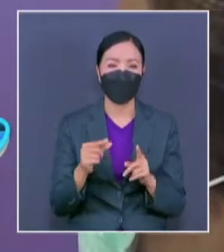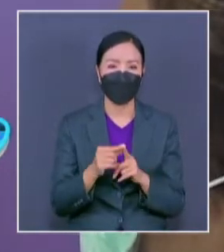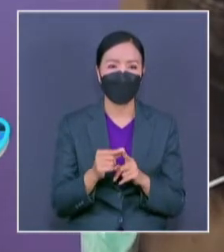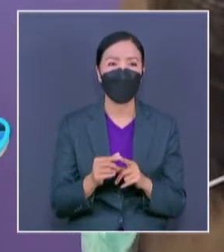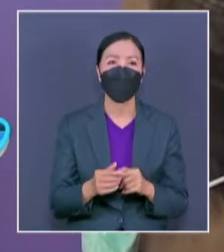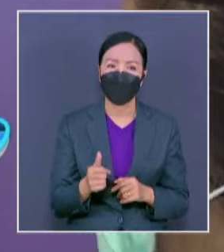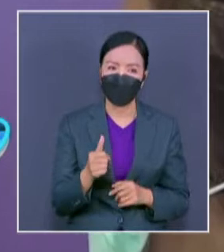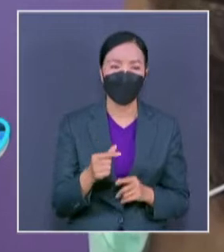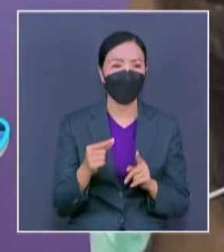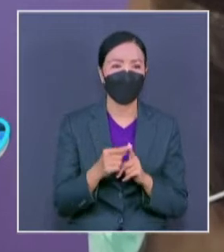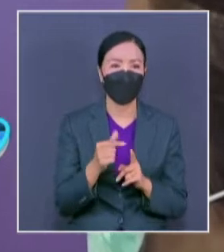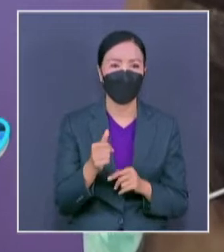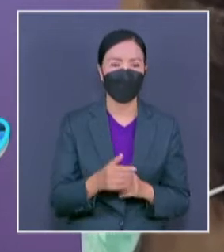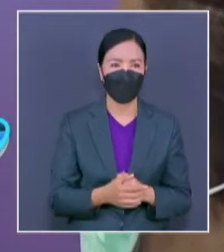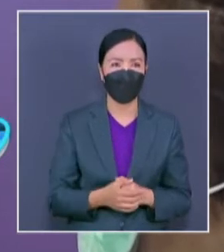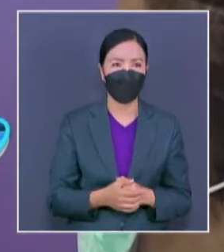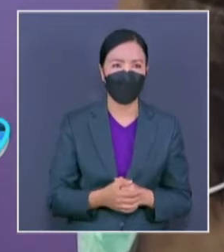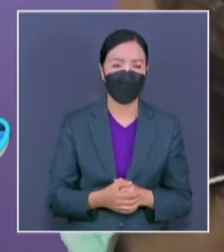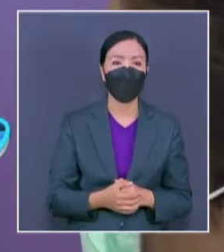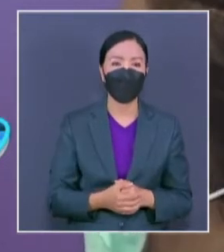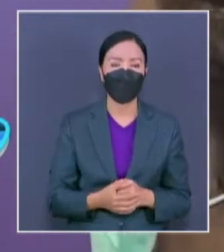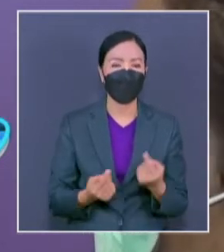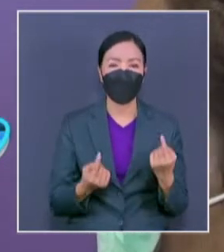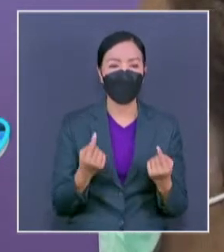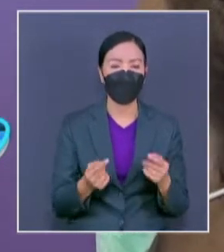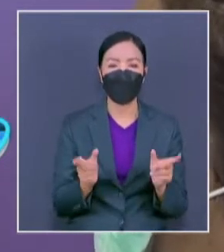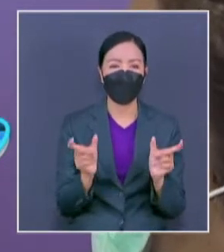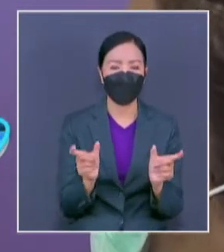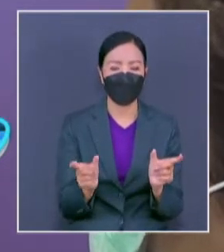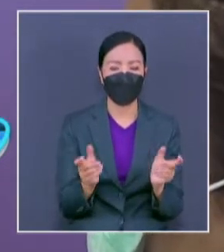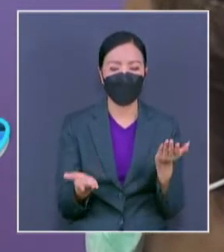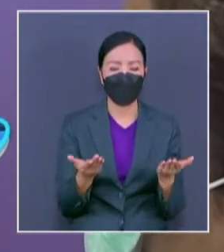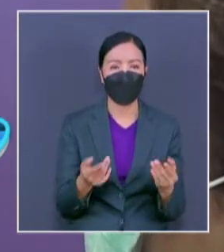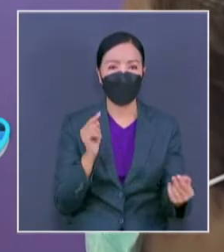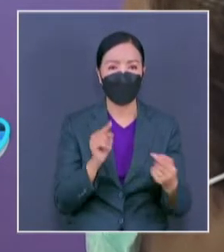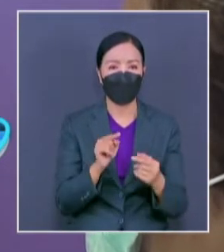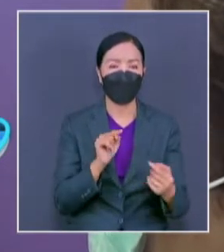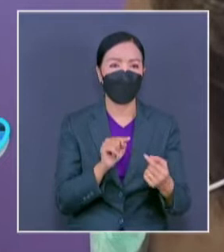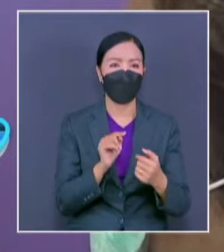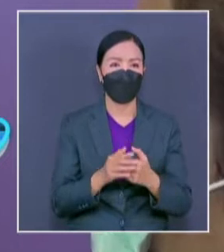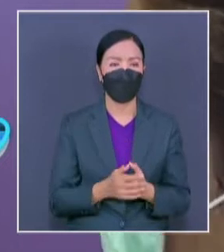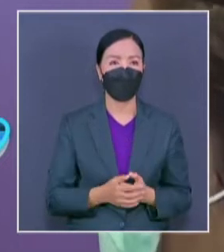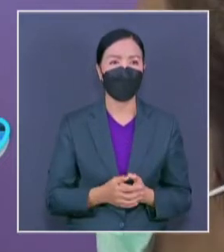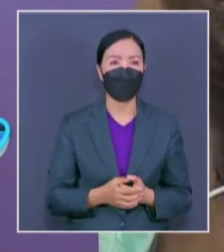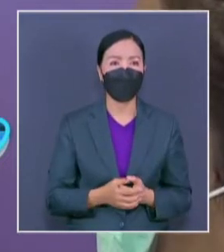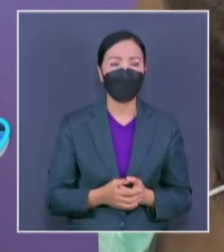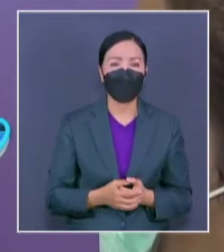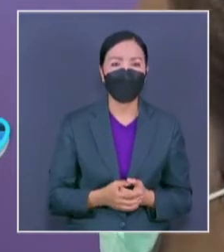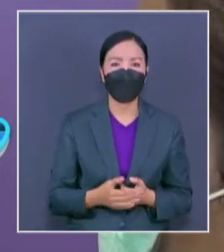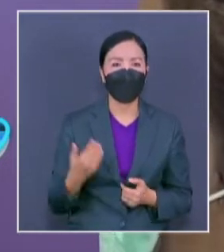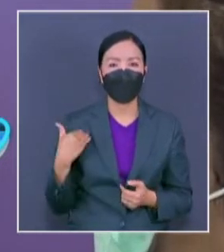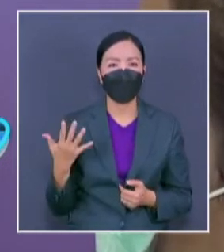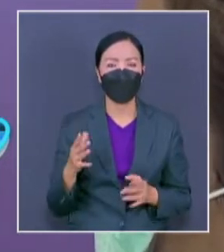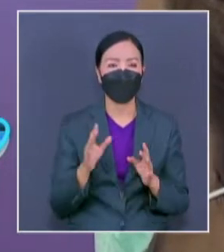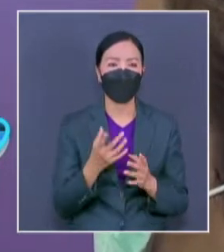ครทับศัพท์ไปเลยครับหรือว่าจะใช้คำว่าแบงคอกก็ได้ครับขึ้นอยู่กับความเหมาะสมของการใช้ไม่มีนัยยะอะไรสำคั